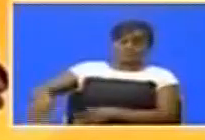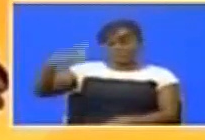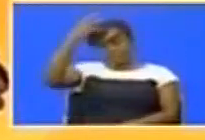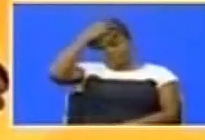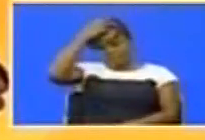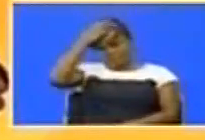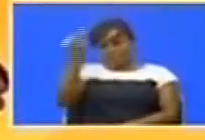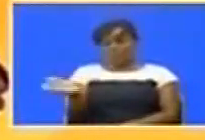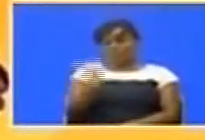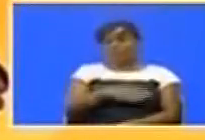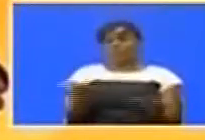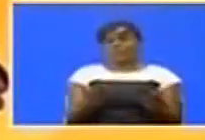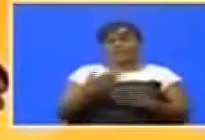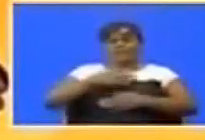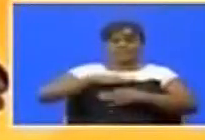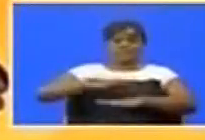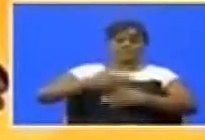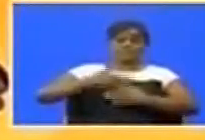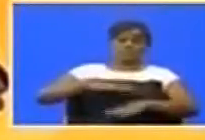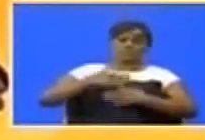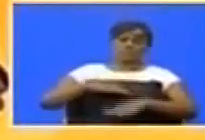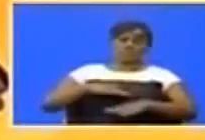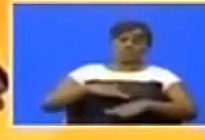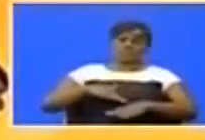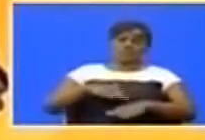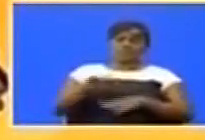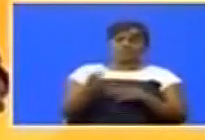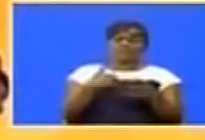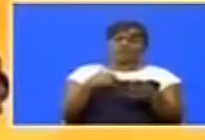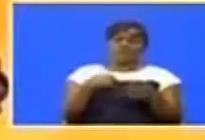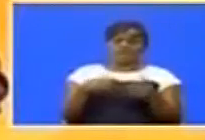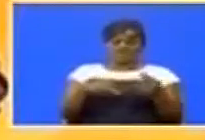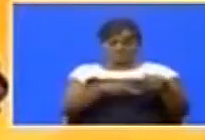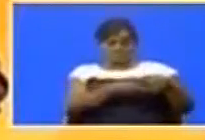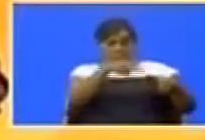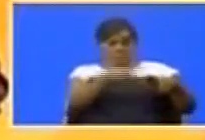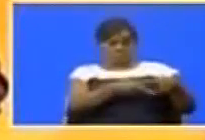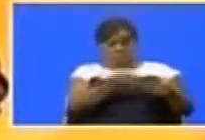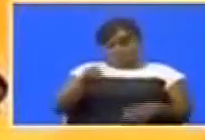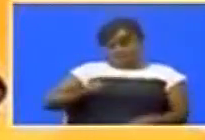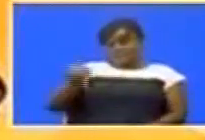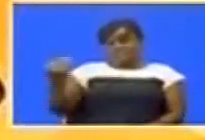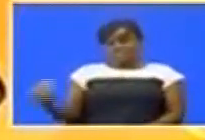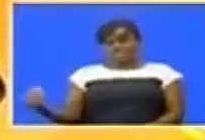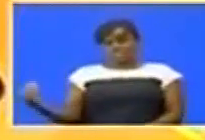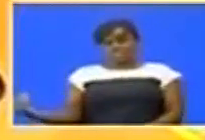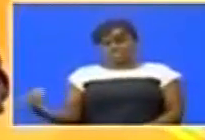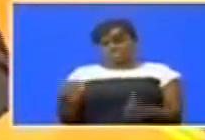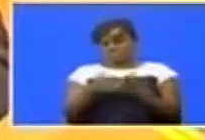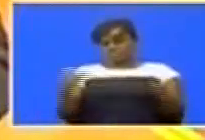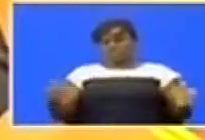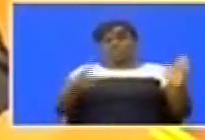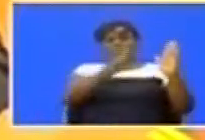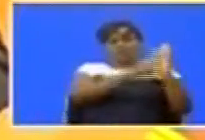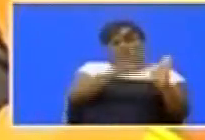Mtazamaji, tuelekee kaunti ya Samburu ambako imekuwa ikikabiliana na visa vya ukeketaji wa watoto wa kike ambao ni kinyume cha